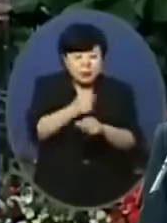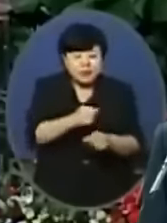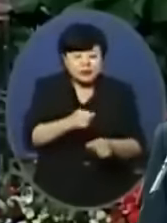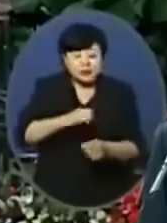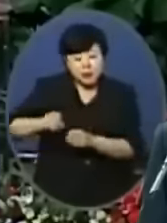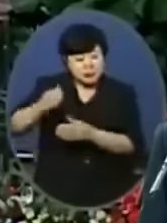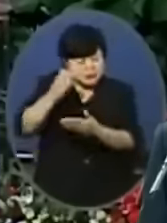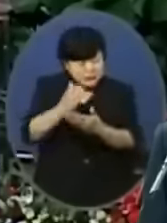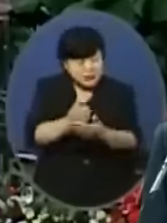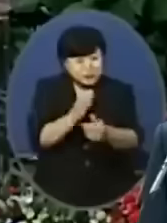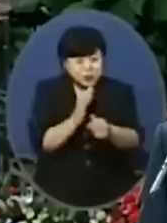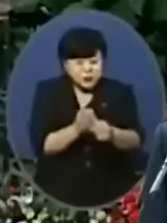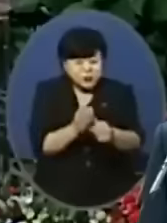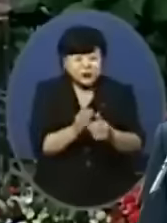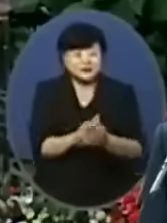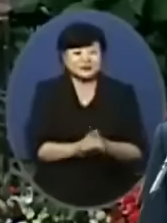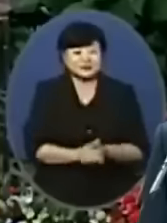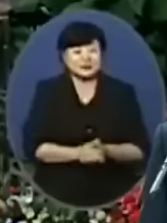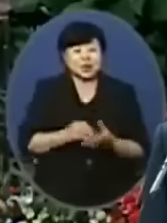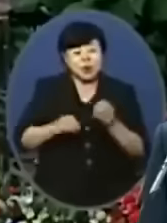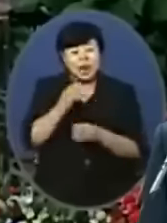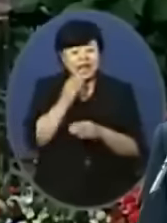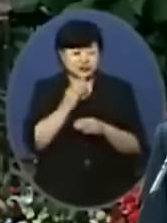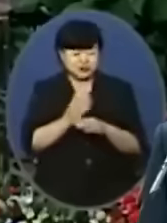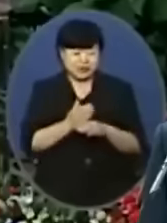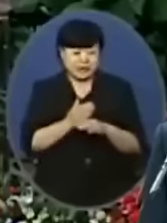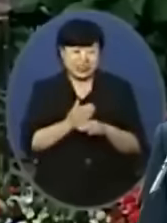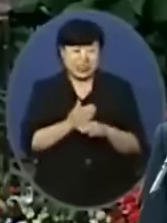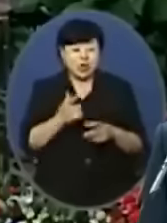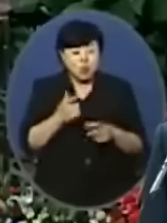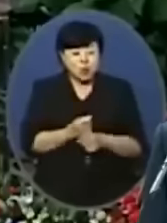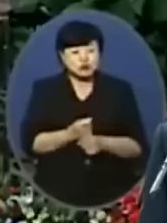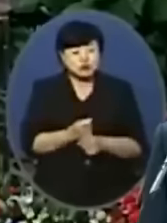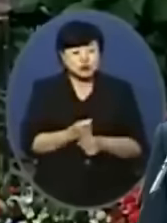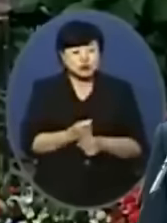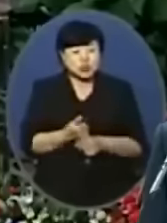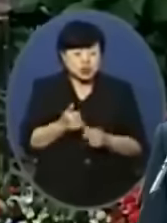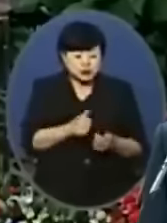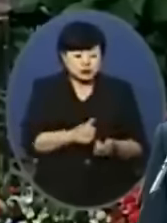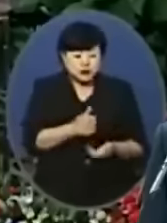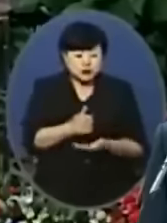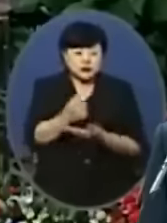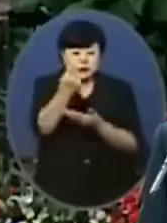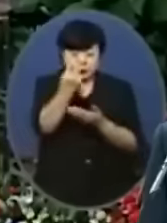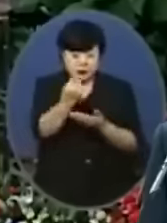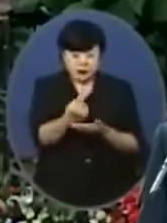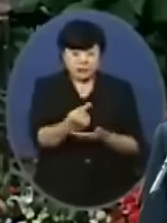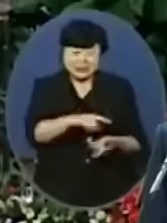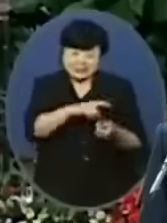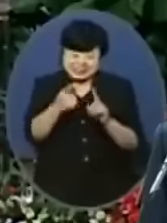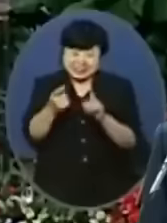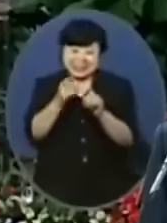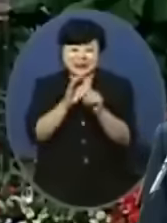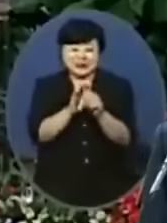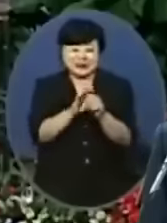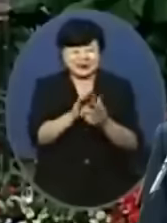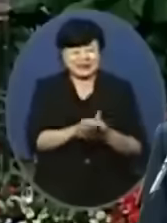버리지 마옵소서. 환난 중에 원수가 우리를 죽이려고 하면 주님이 와서 살아나게